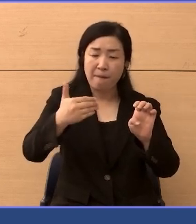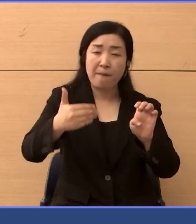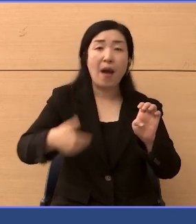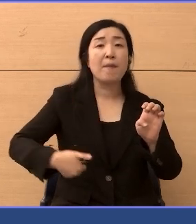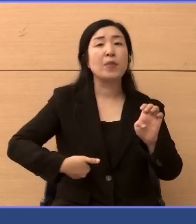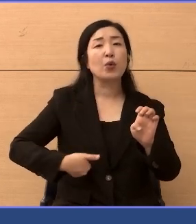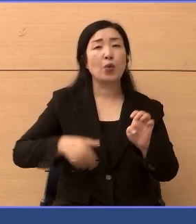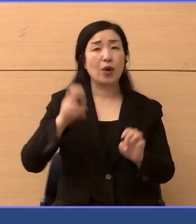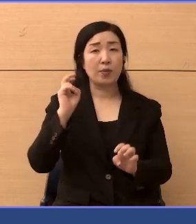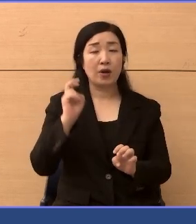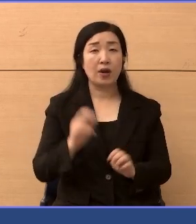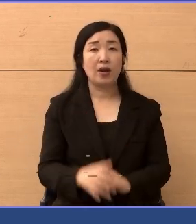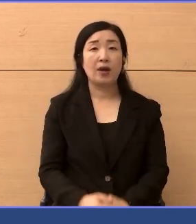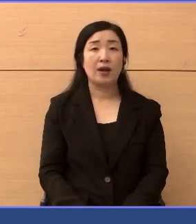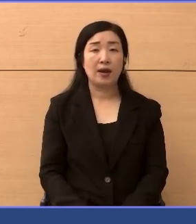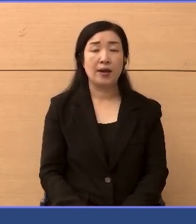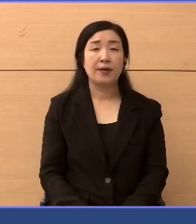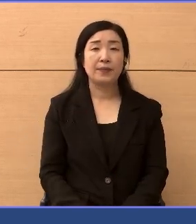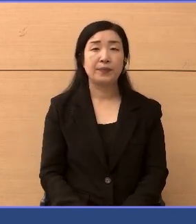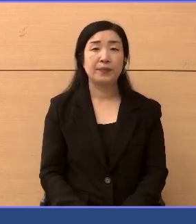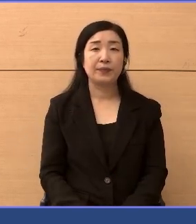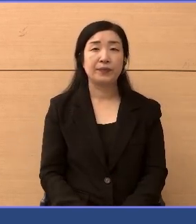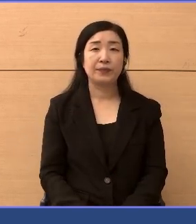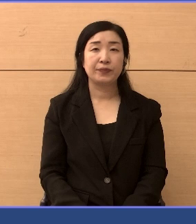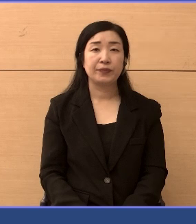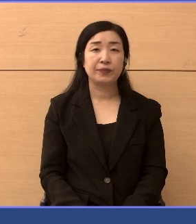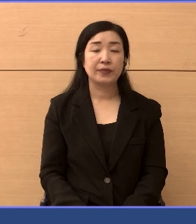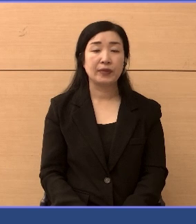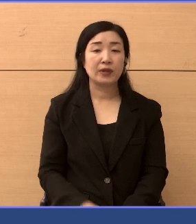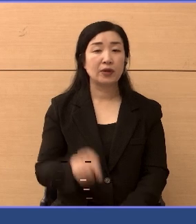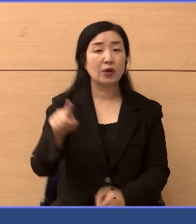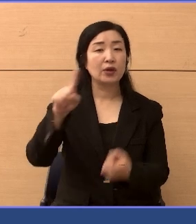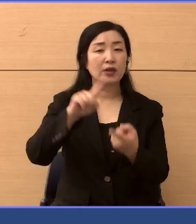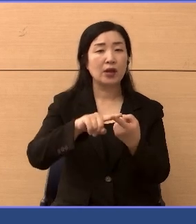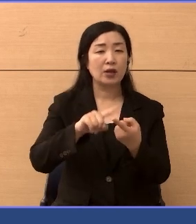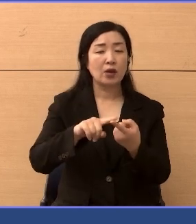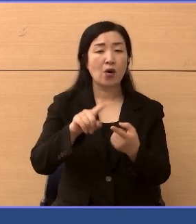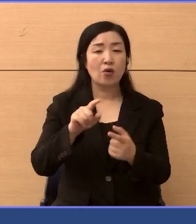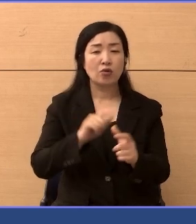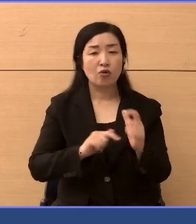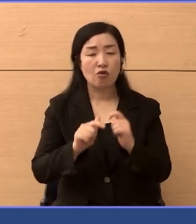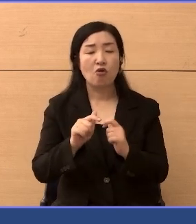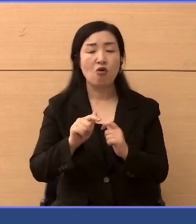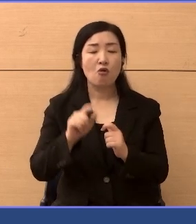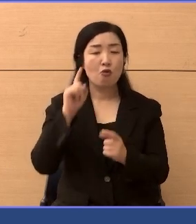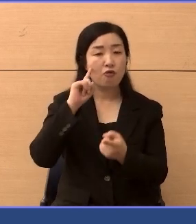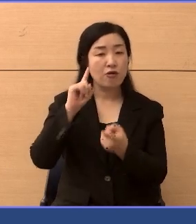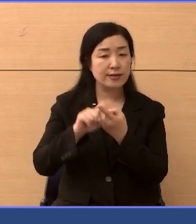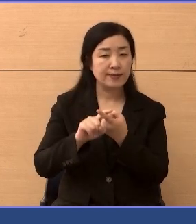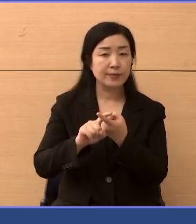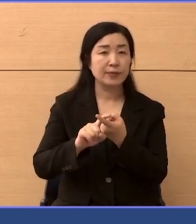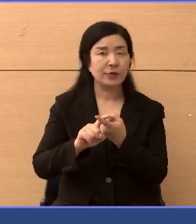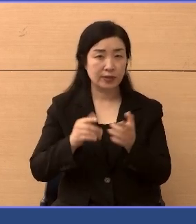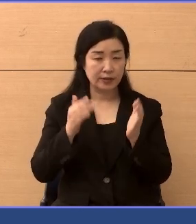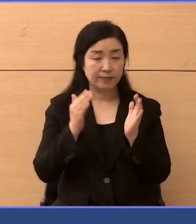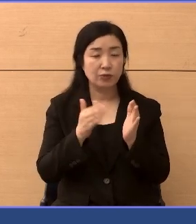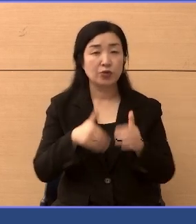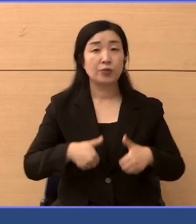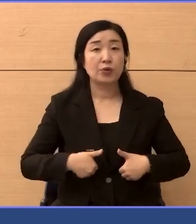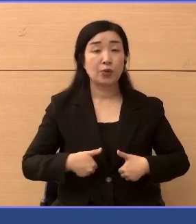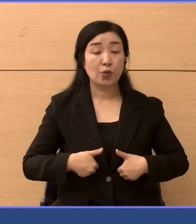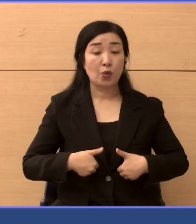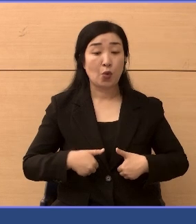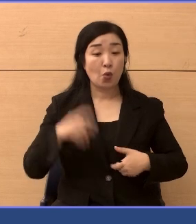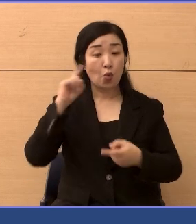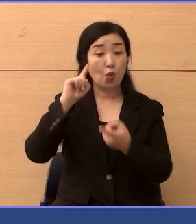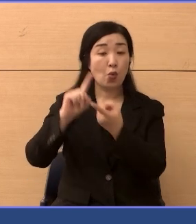경우도 facilitate contact 꽤 흔한 with other 편입니다. people who 이 share 점에 대해서 주목해서 접근을 their 해야 된다 말씀을 interests. 드리고요. 또 And 비슷한 families can be